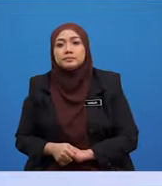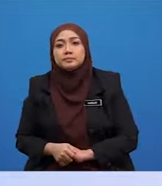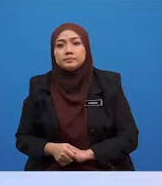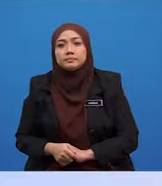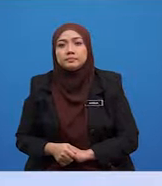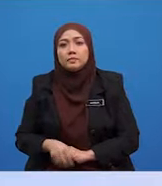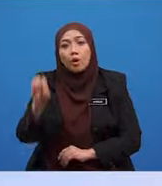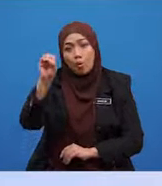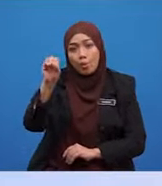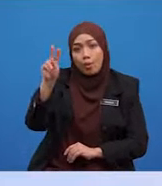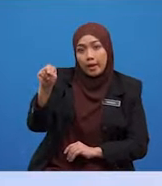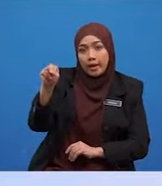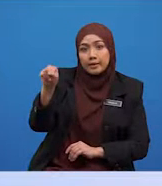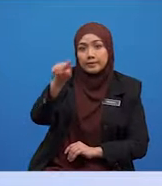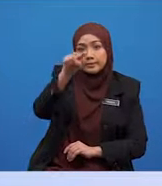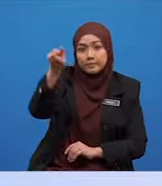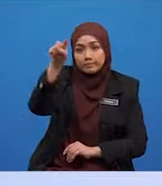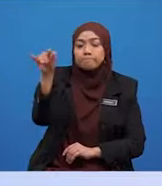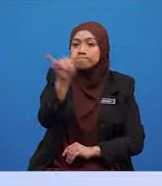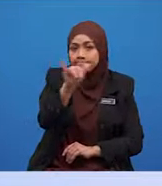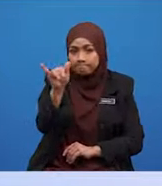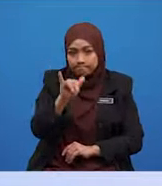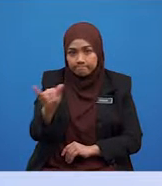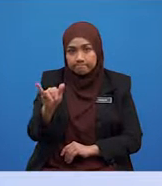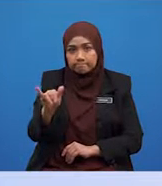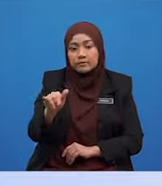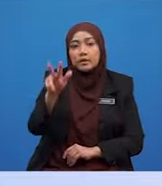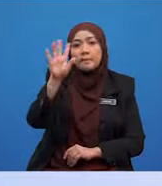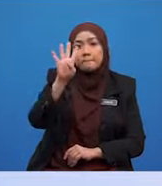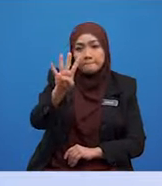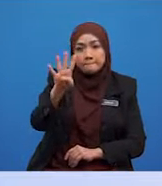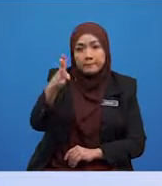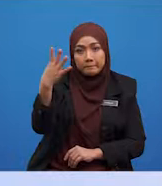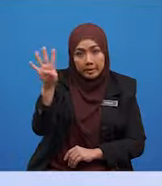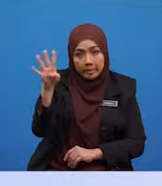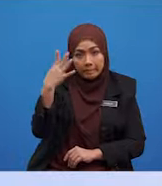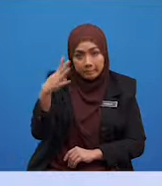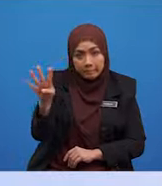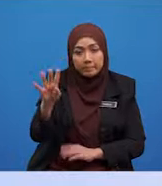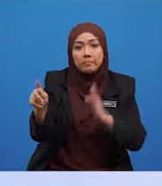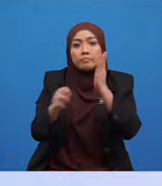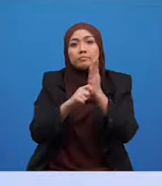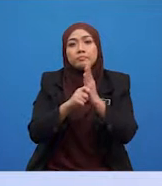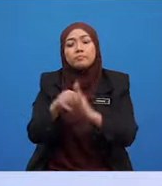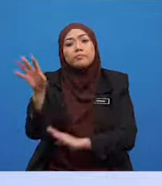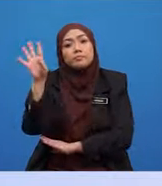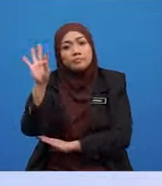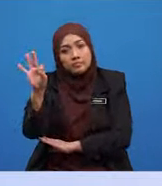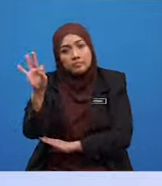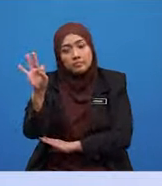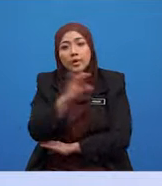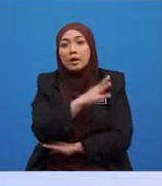25 iaitu 5. Maka panjang ON ialah 5